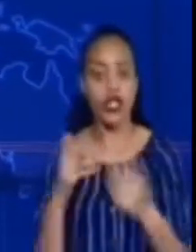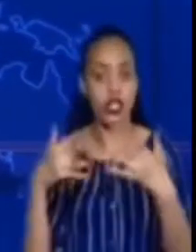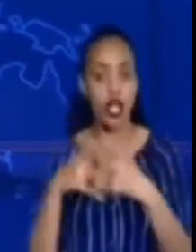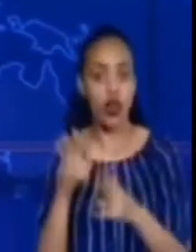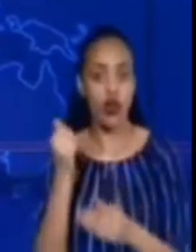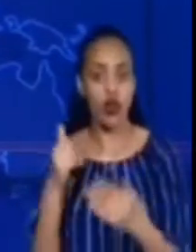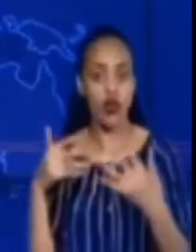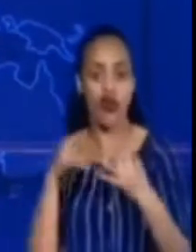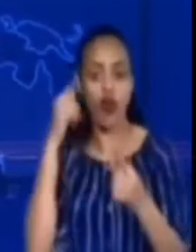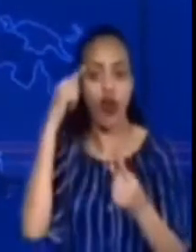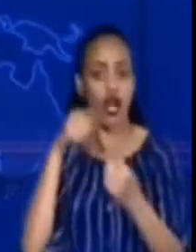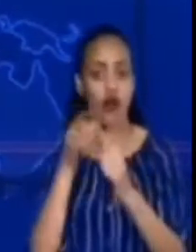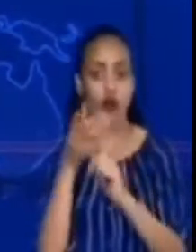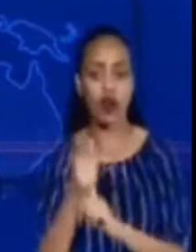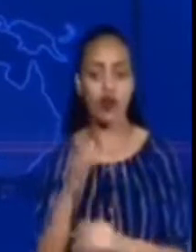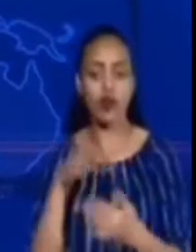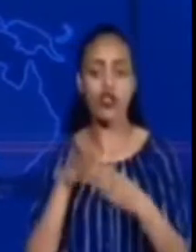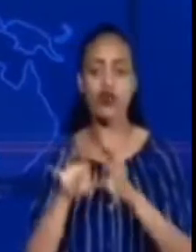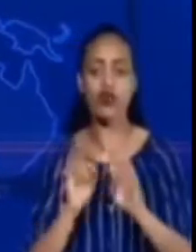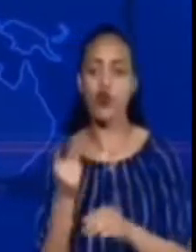ቀበኒፍሰል